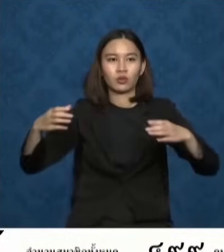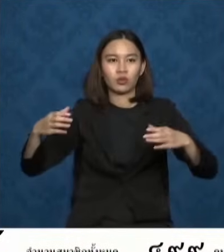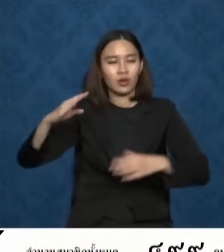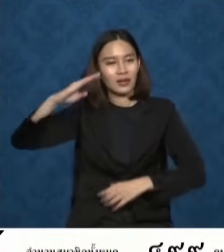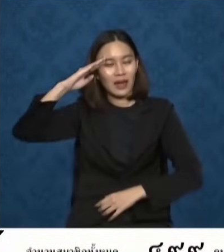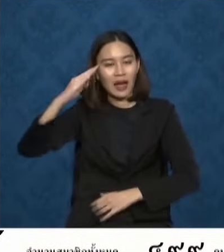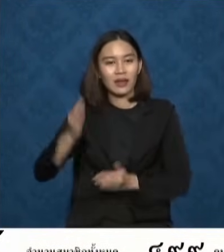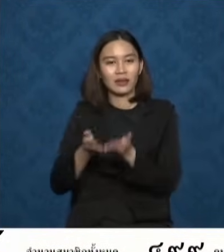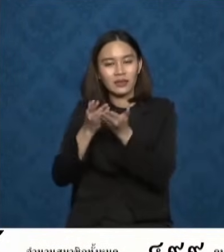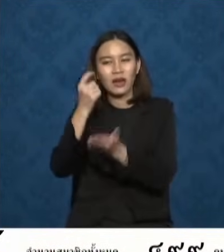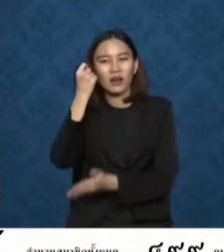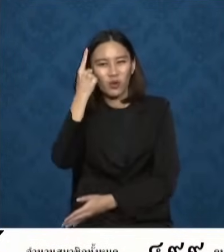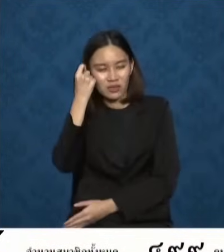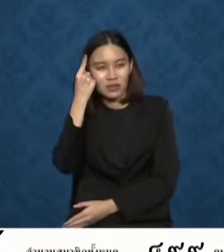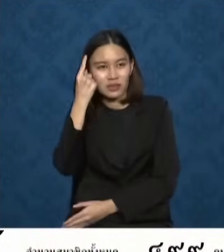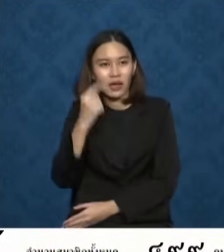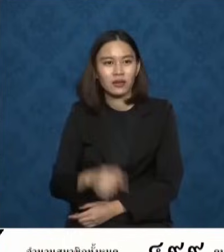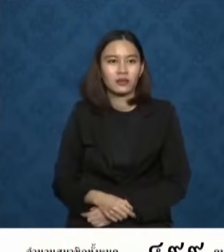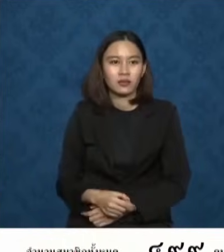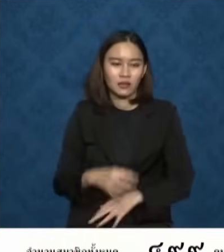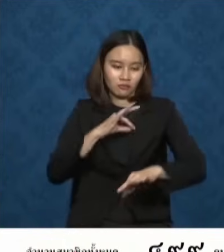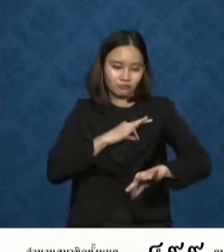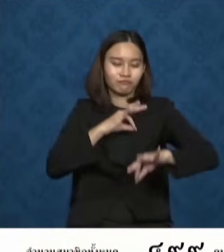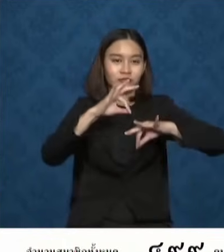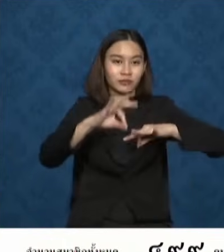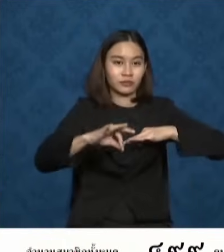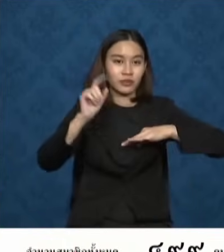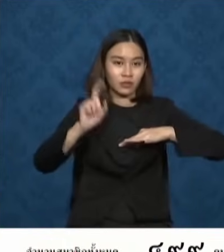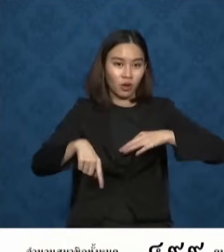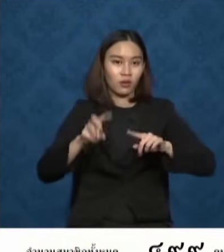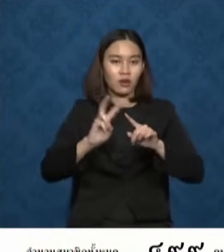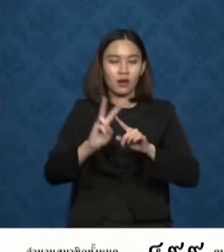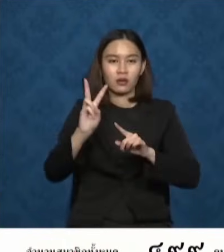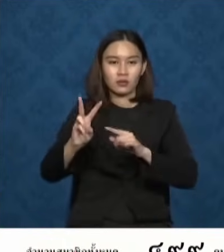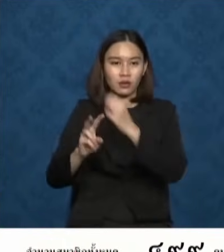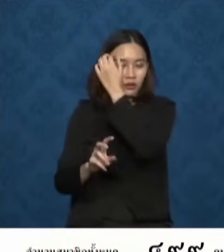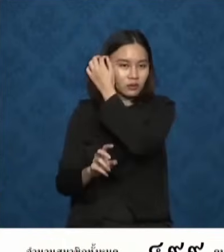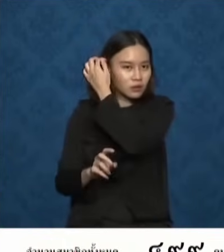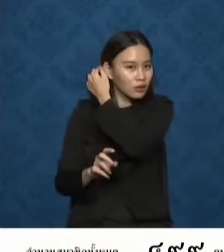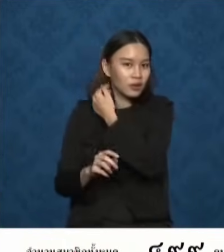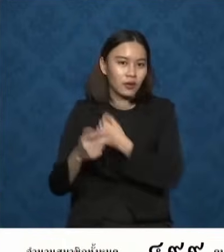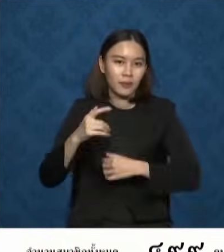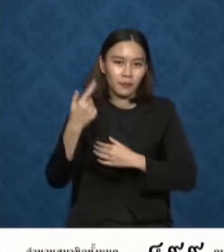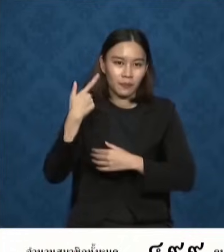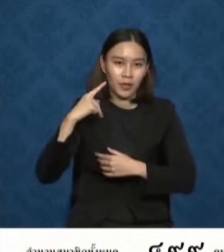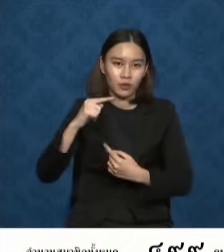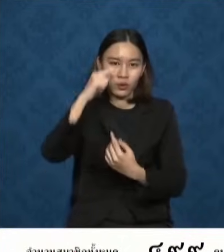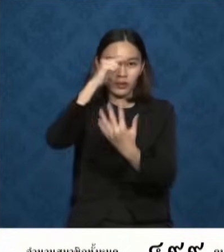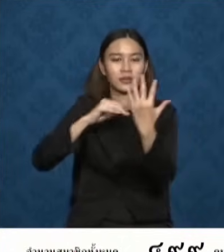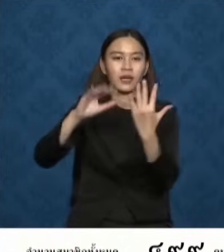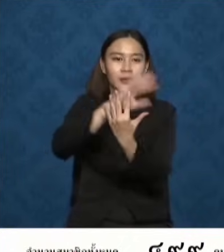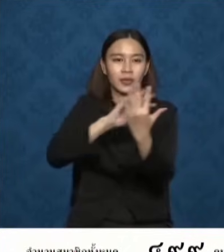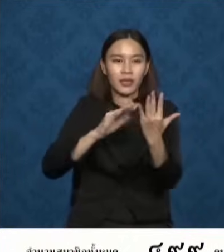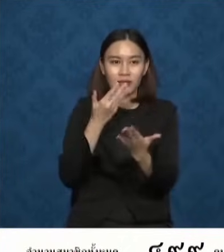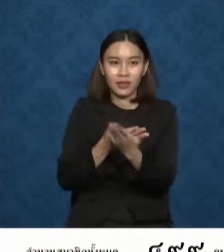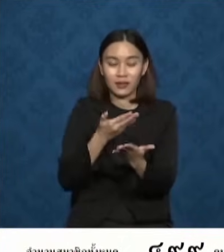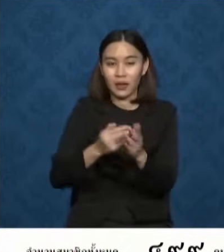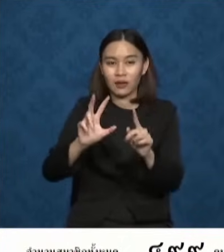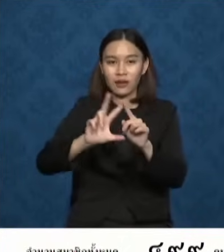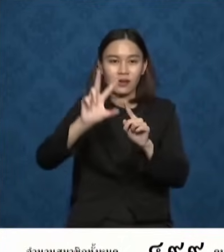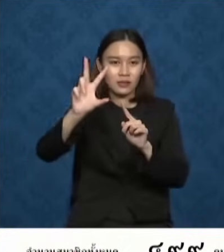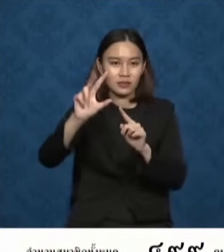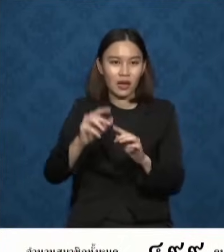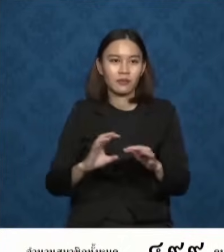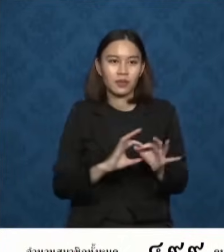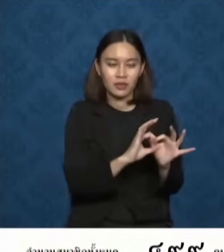จเขาอยากได้อะไรคิดใจเขาก่อน 2. ประโยชน์ของประเทศก็คือเม็ดเงิน 3.